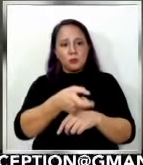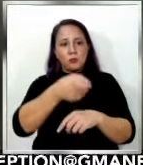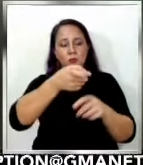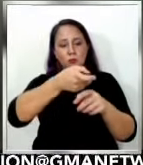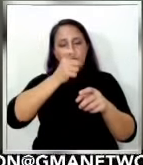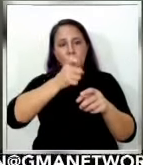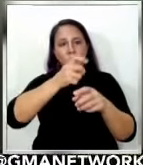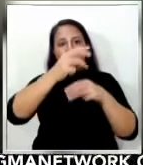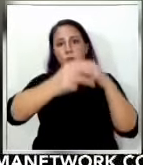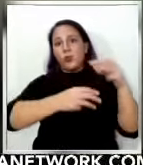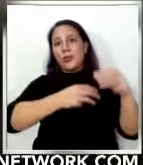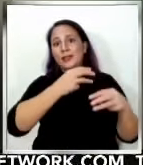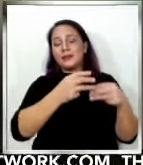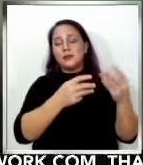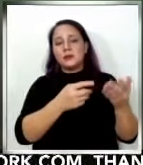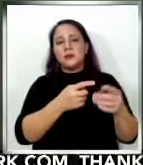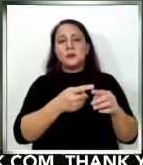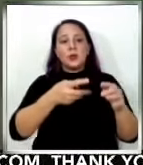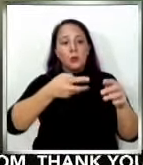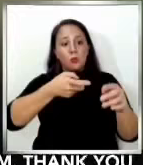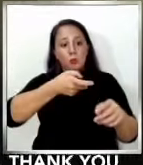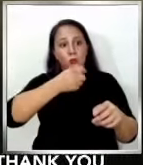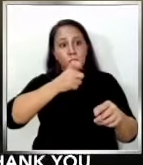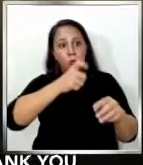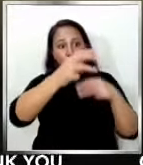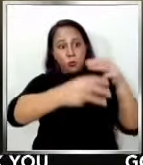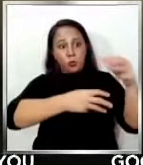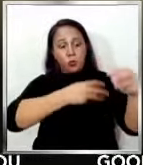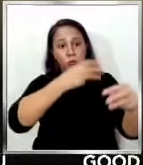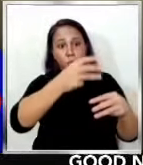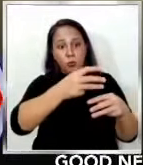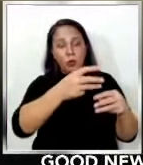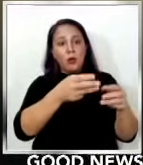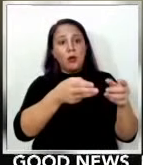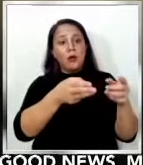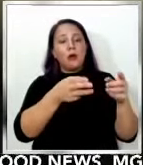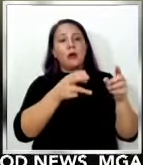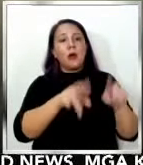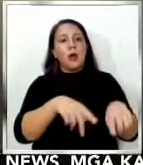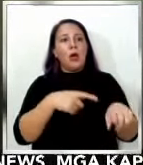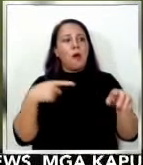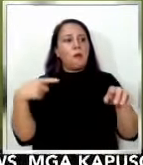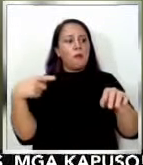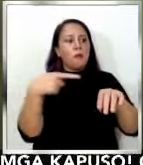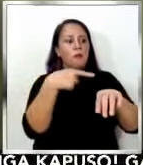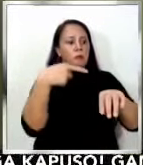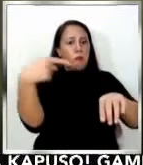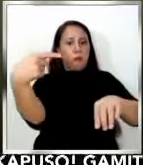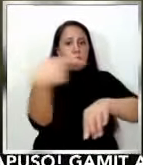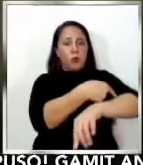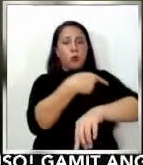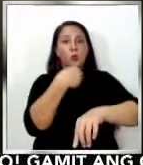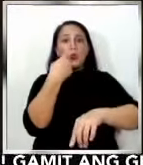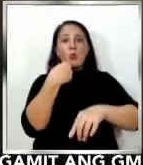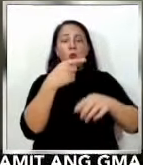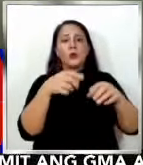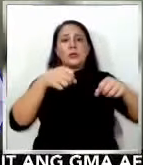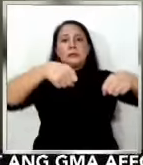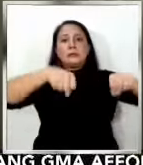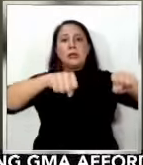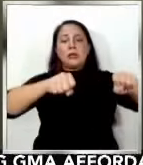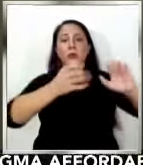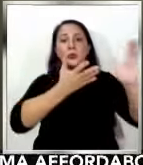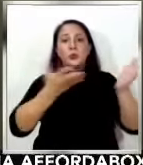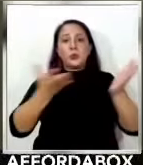gulong. Nang barilin ng polis ang gulong ng sasakyan ni Cuenca, tinamaan ng ligaw na bala ang delivery rider na si Eliazar